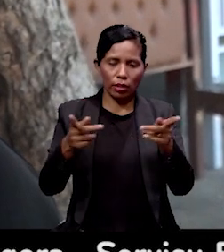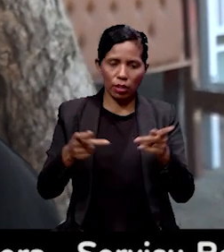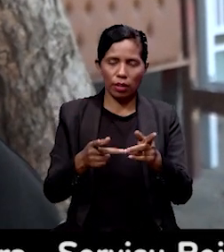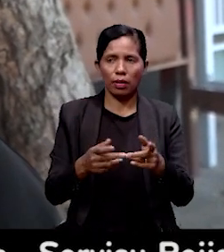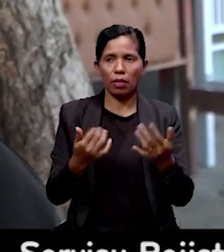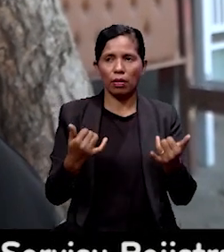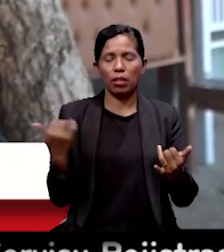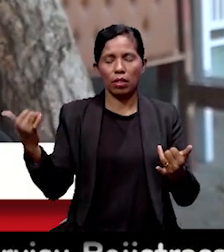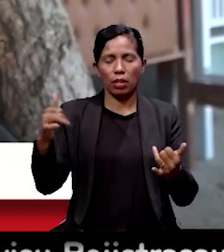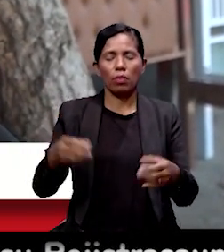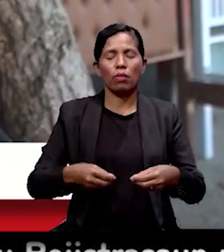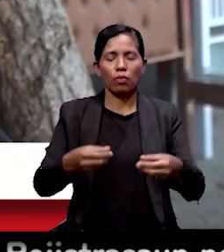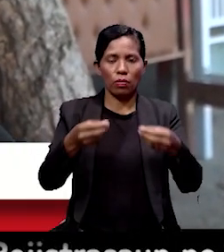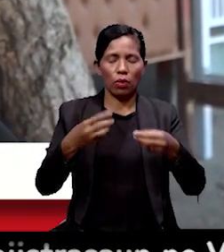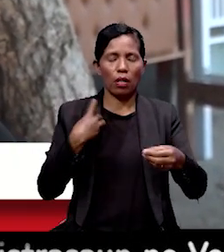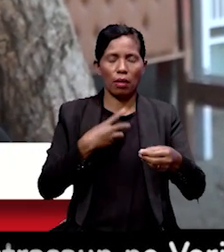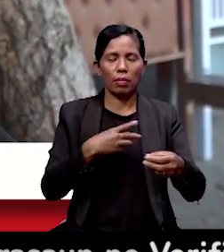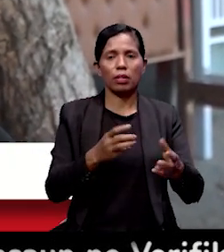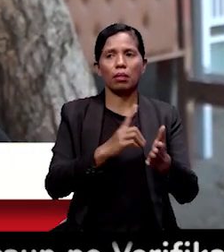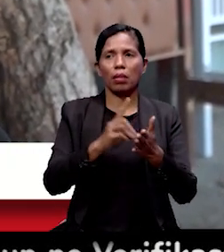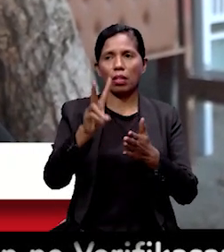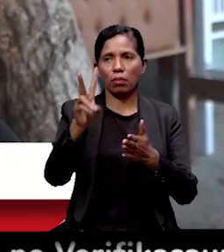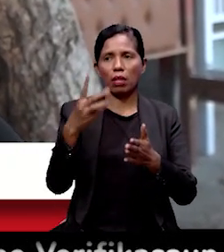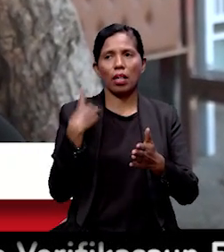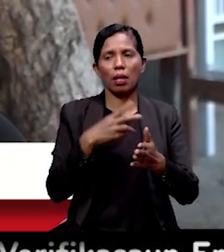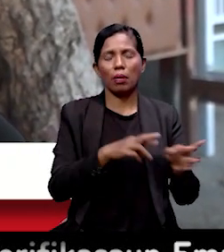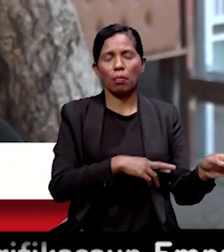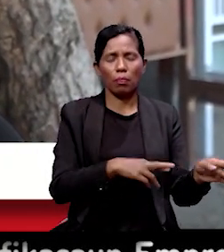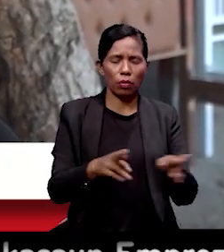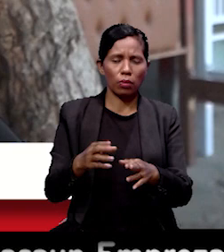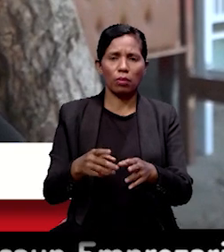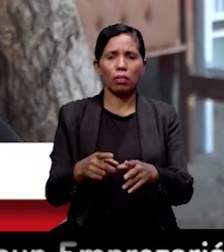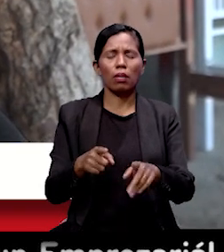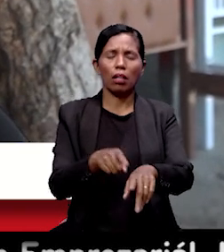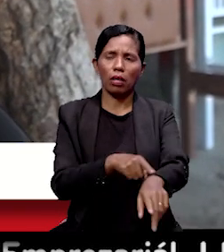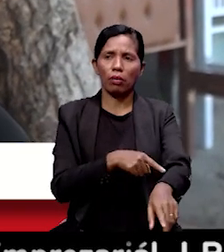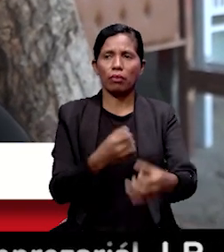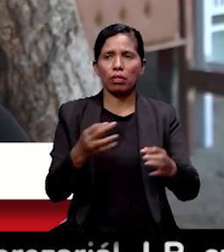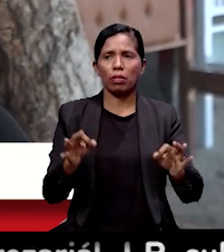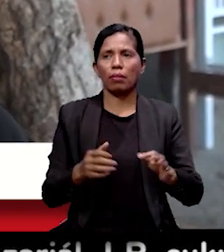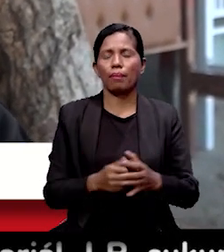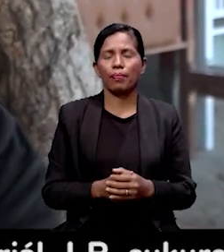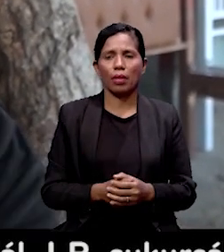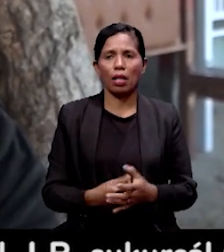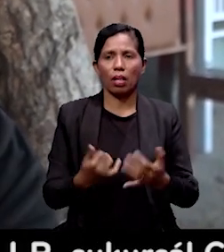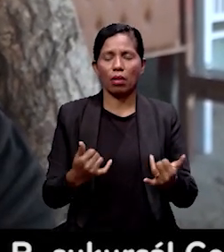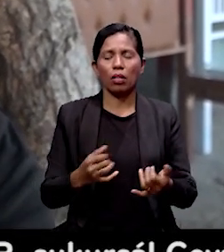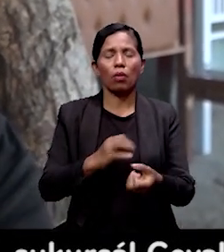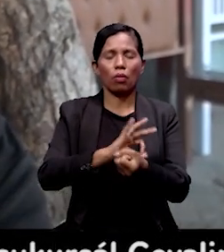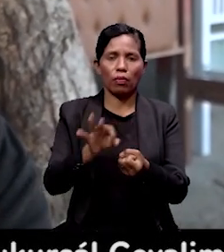ami semana rua. Mai be ami pronto pleur teona sebelum corona ne tama. Como agora ho